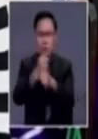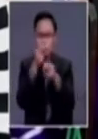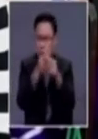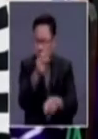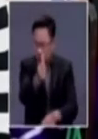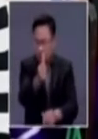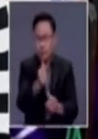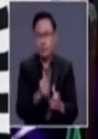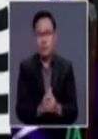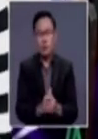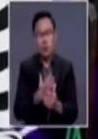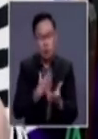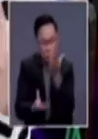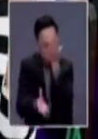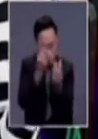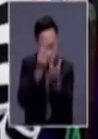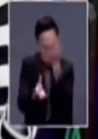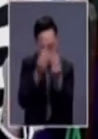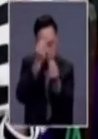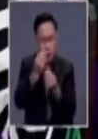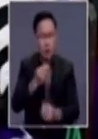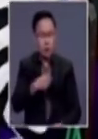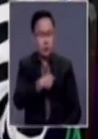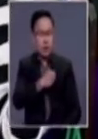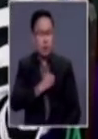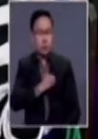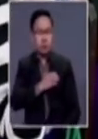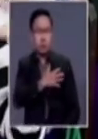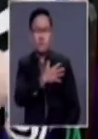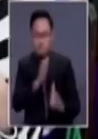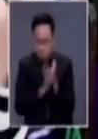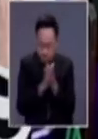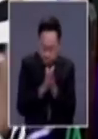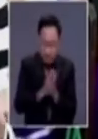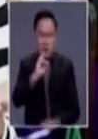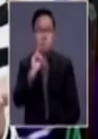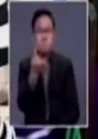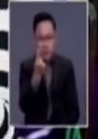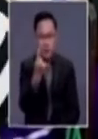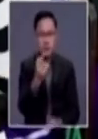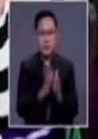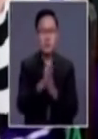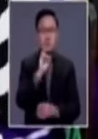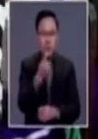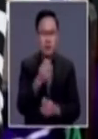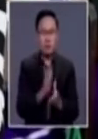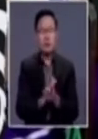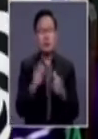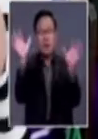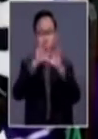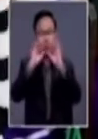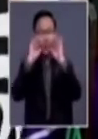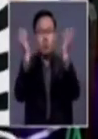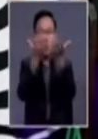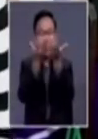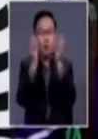าแล้วก็ทำให้หัวใจมันรู้สึกมันเหมือนลูกโป่งอะนะคะมันลอยขึ้นมันรู้สึก มันเติมเต็มอีกครั้งนึงบางทีลูกโป่งมันก็แฟบมัน